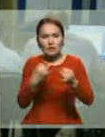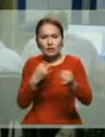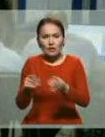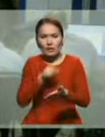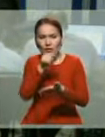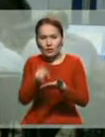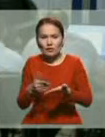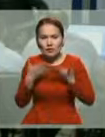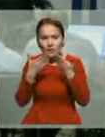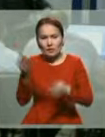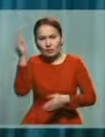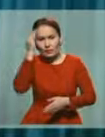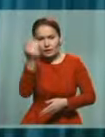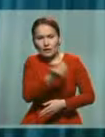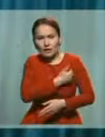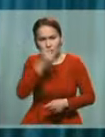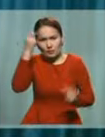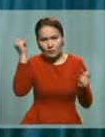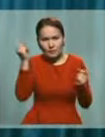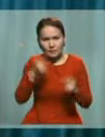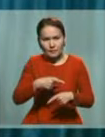еді, пікірін білсек.